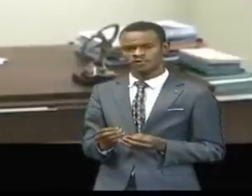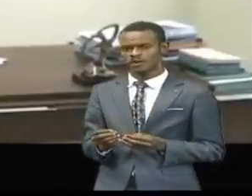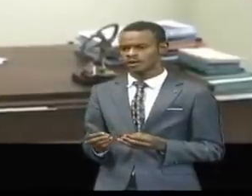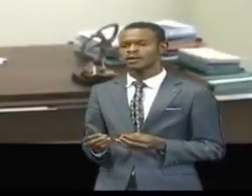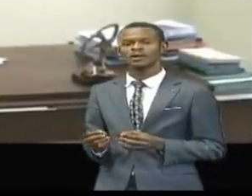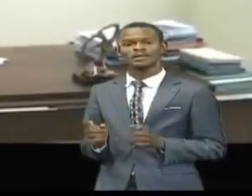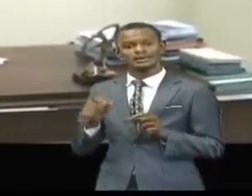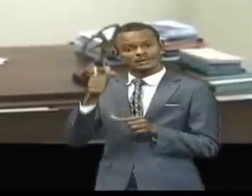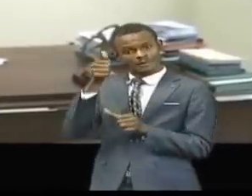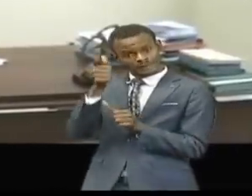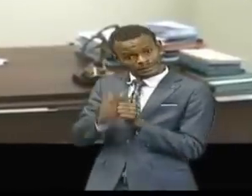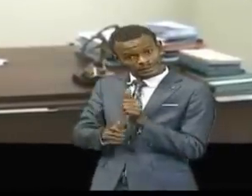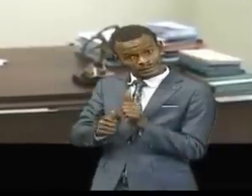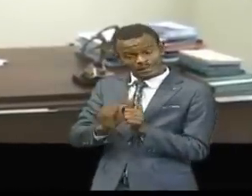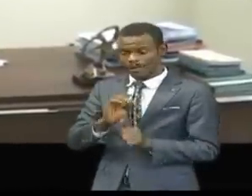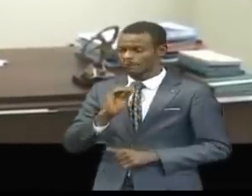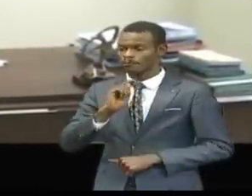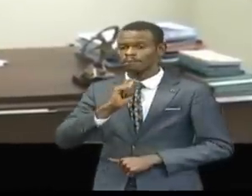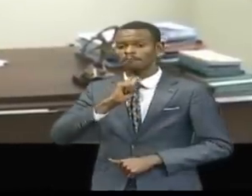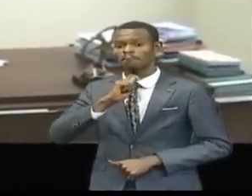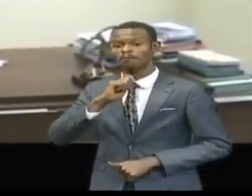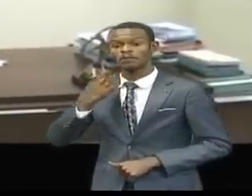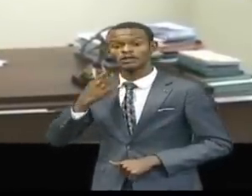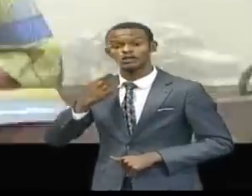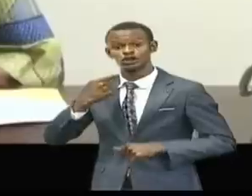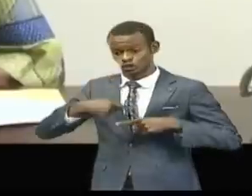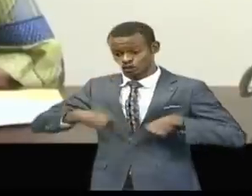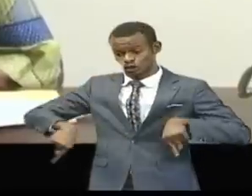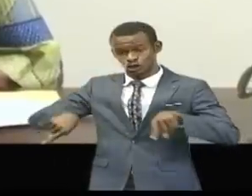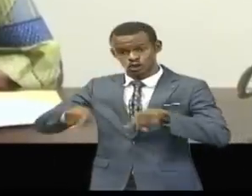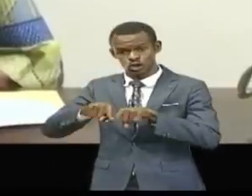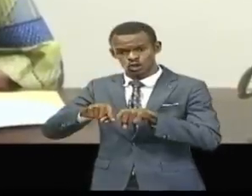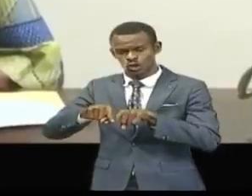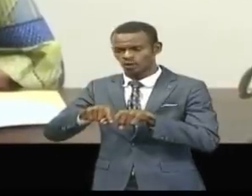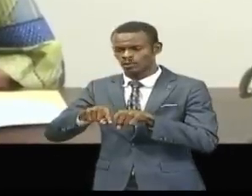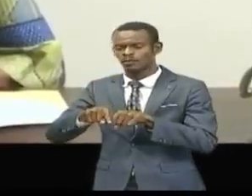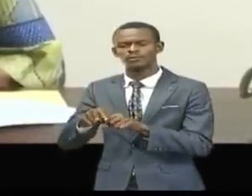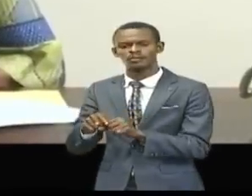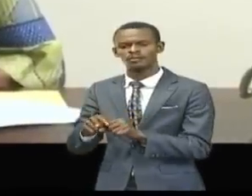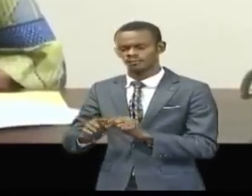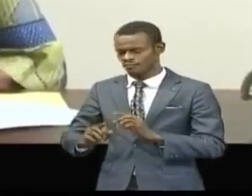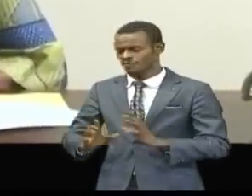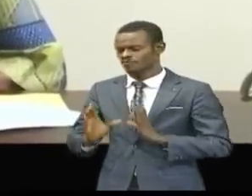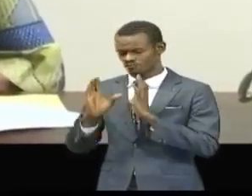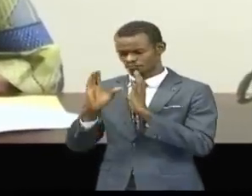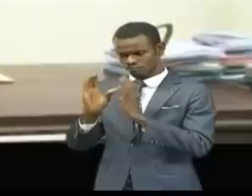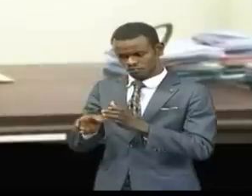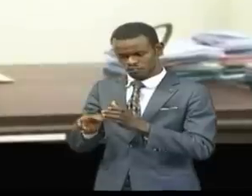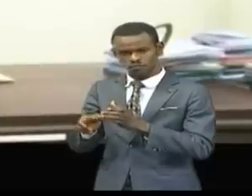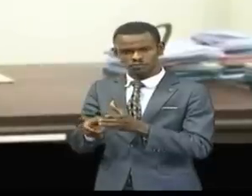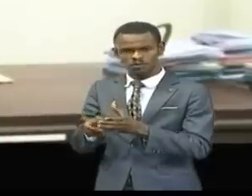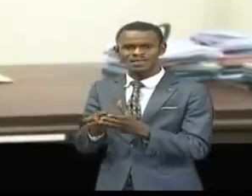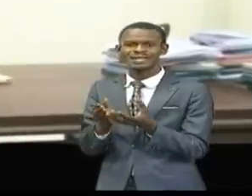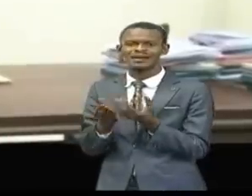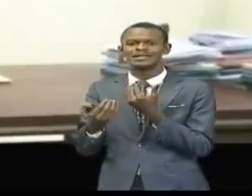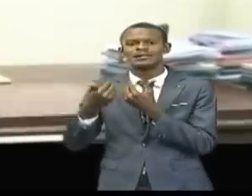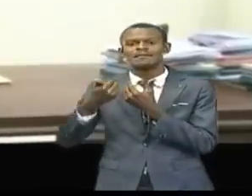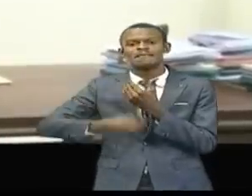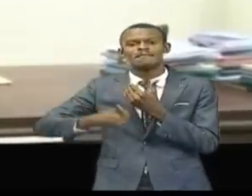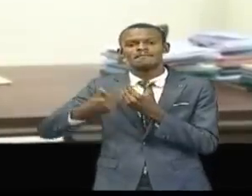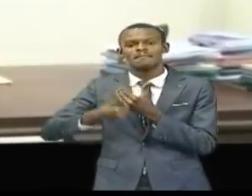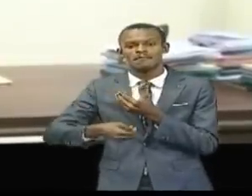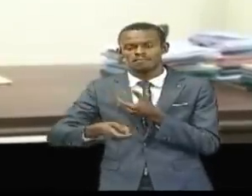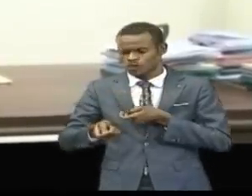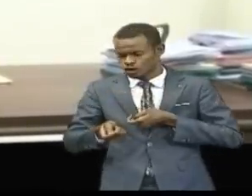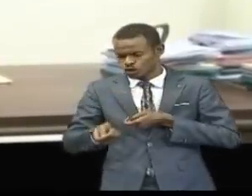boulangerie, pâtisserie, etc., des centres et ateliers de formation au métier. Les prisons